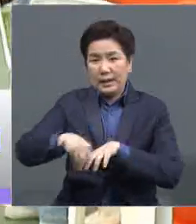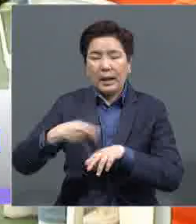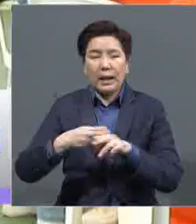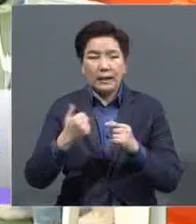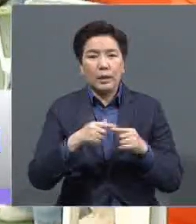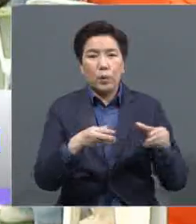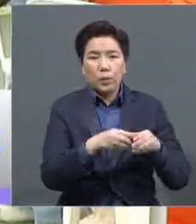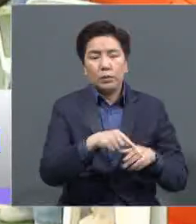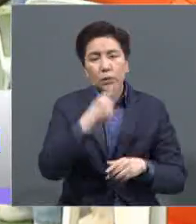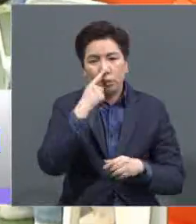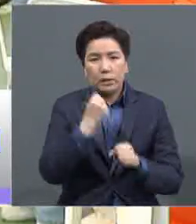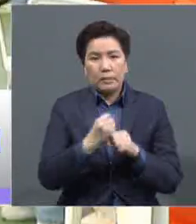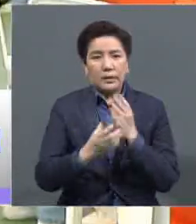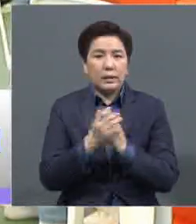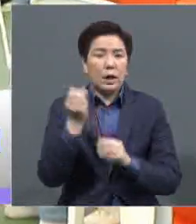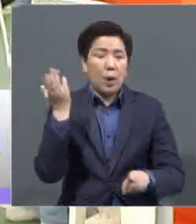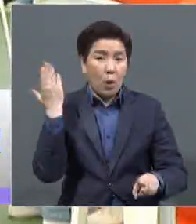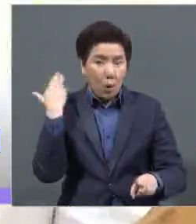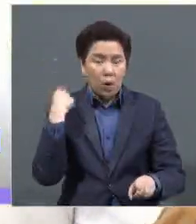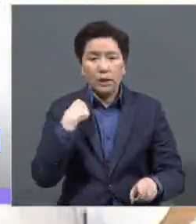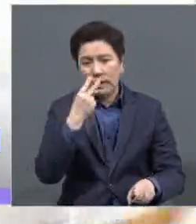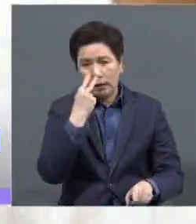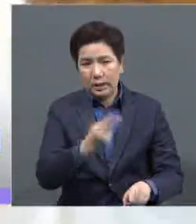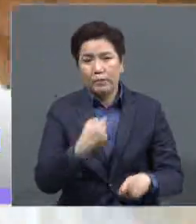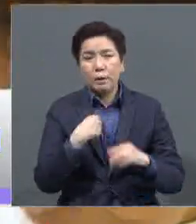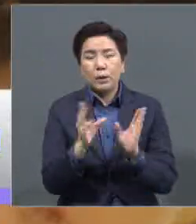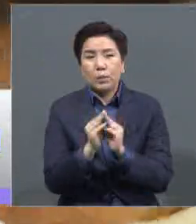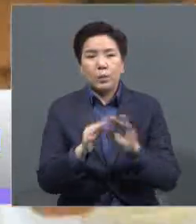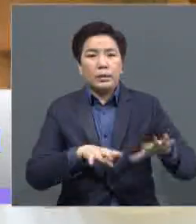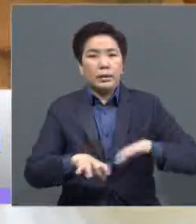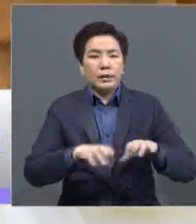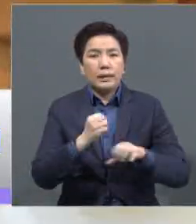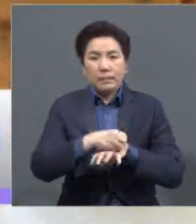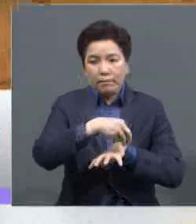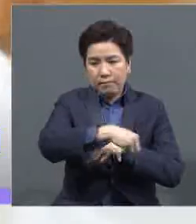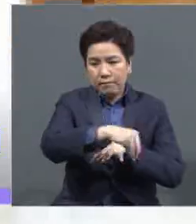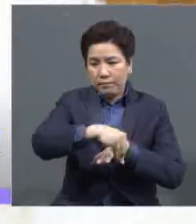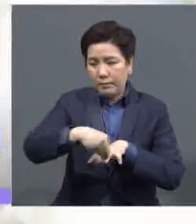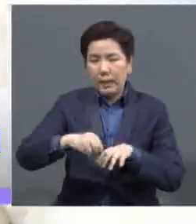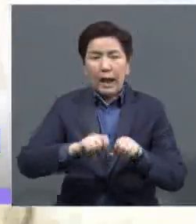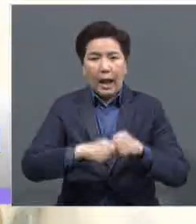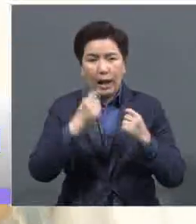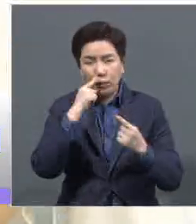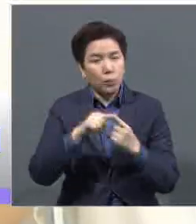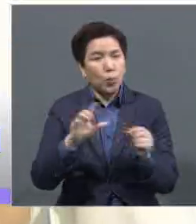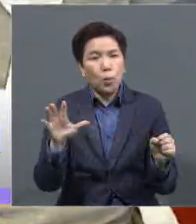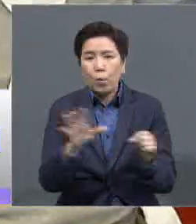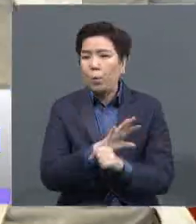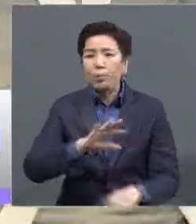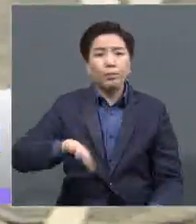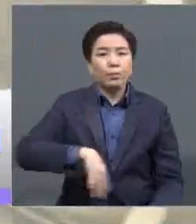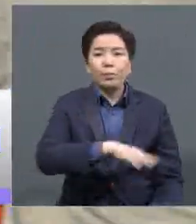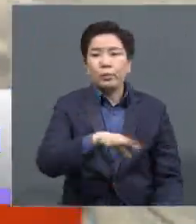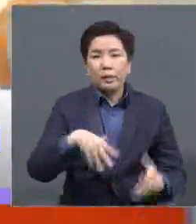ชาววิลก็พบว่า 1สัปดาห์ก่อนหน้านี้มีการประชุมจัดตั้งสาขาพรรคในส่วนที่ขาดอยู่จนครบถ้วน